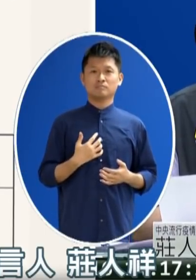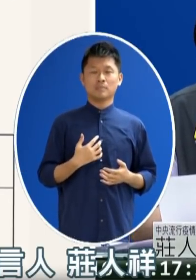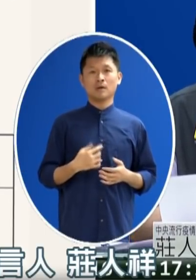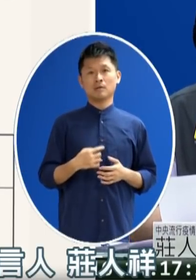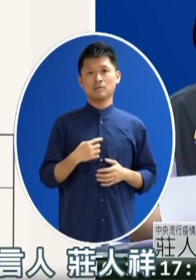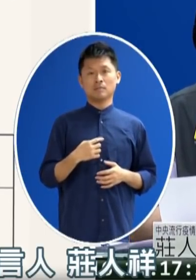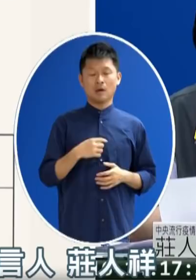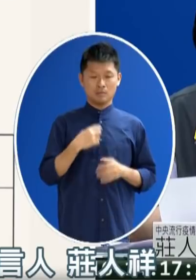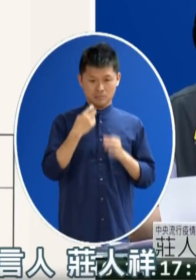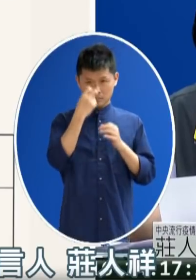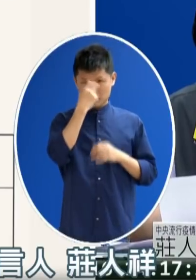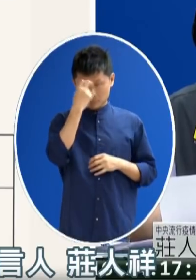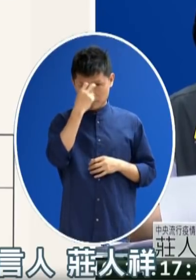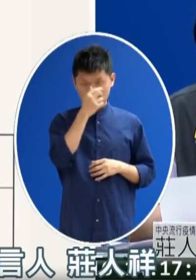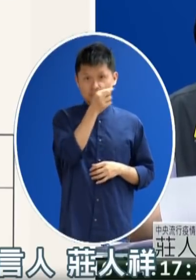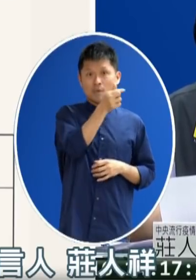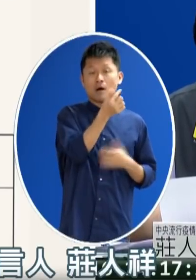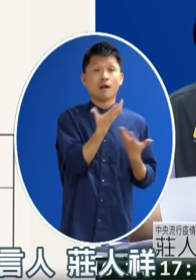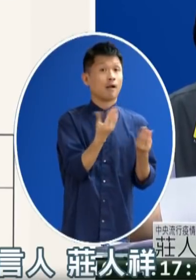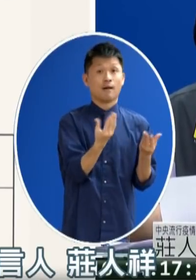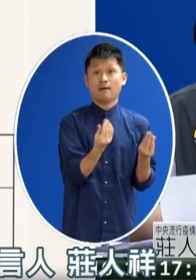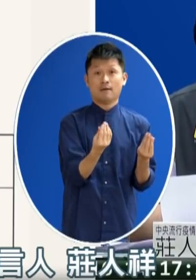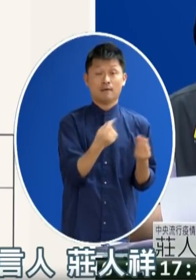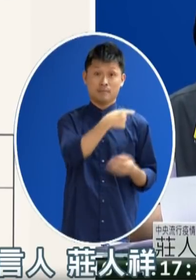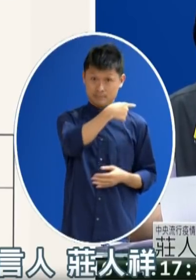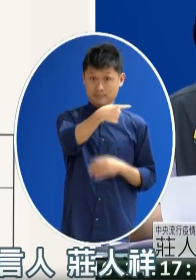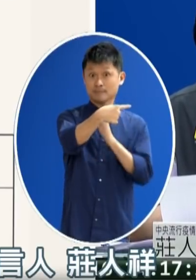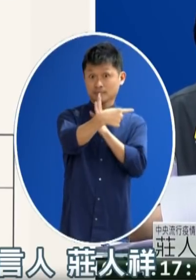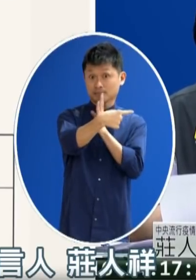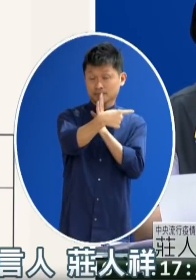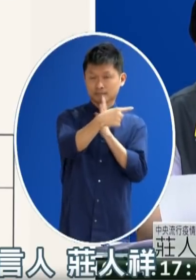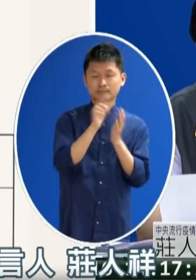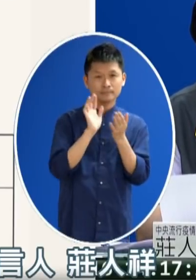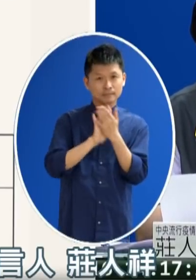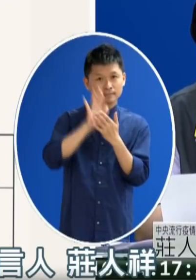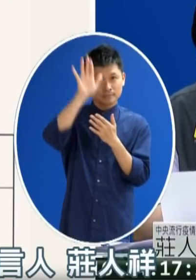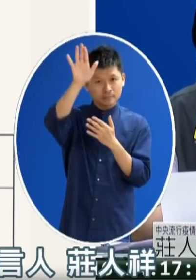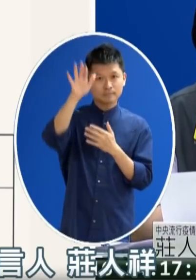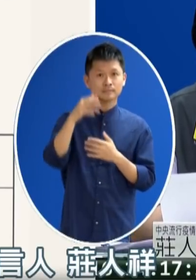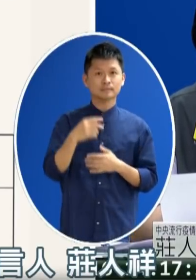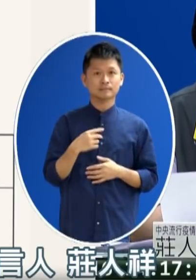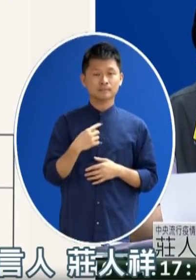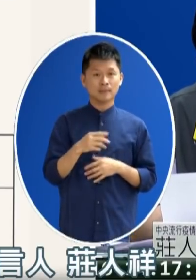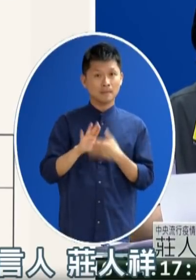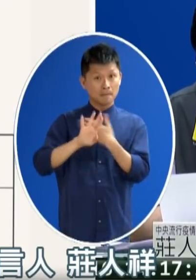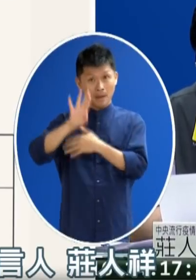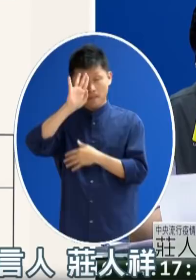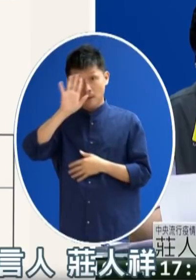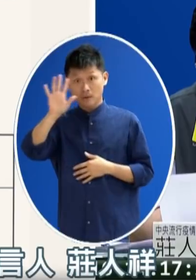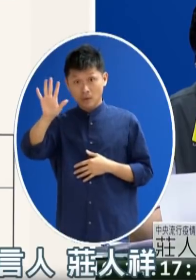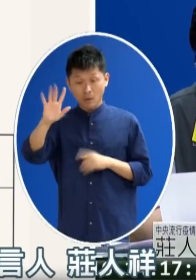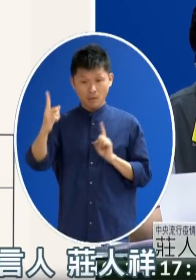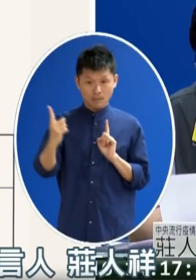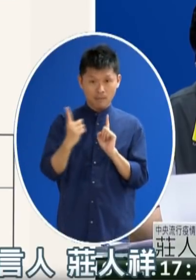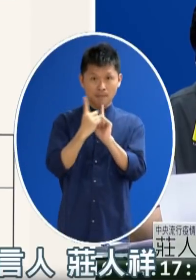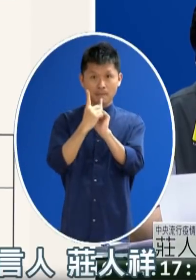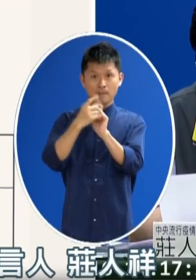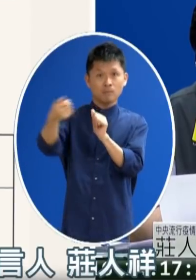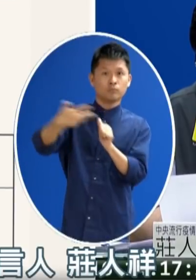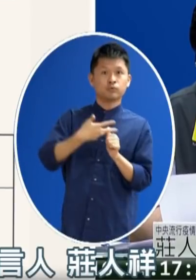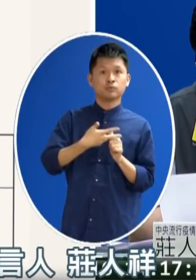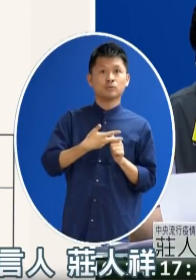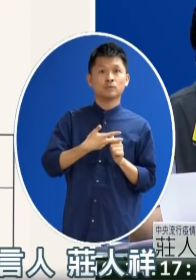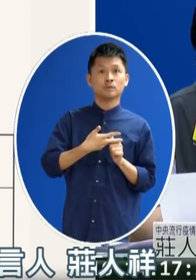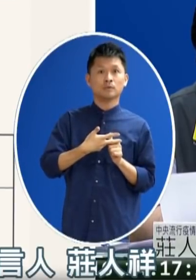没有采检到阳性哈，那可能后续是不是有其他的这个确诊者导致他后来